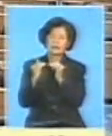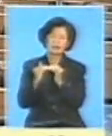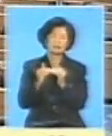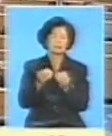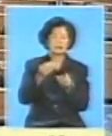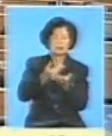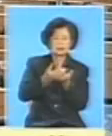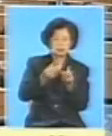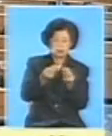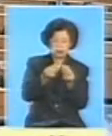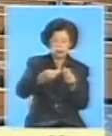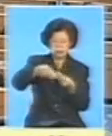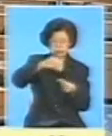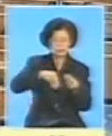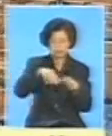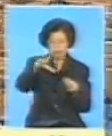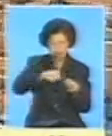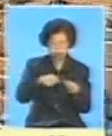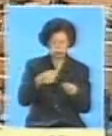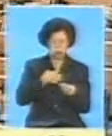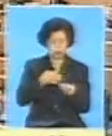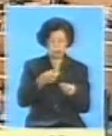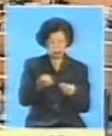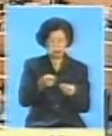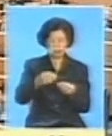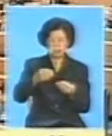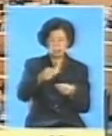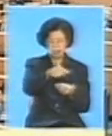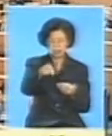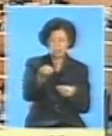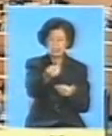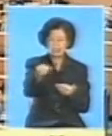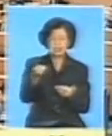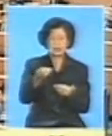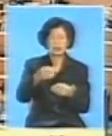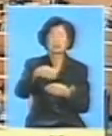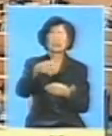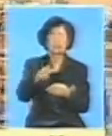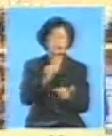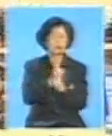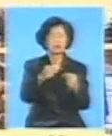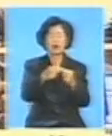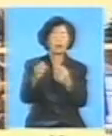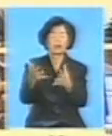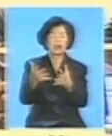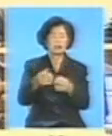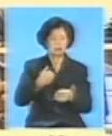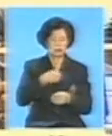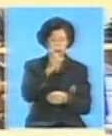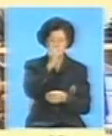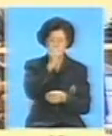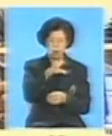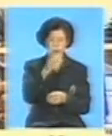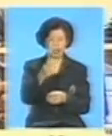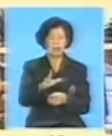นคืนที่ก็ไม่ใช่เอาเฉพาะที่ต้องการรัฐต้องการแค่นั้นที่เหลือเขาเหลือเศษเล็กเศษน้อยเขาไม่รู้จะทำอะไรต่ออันนี้ผมก็ได้สั่งการไปแล้วนะครับว่